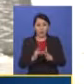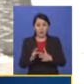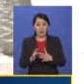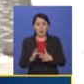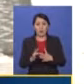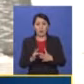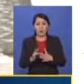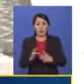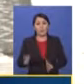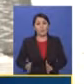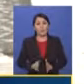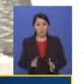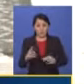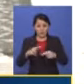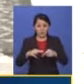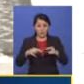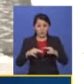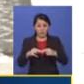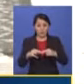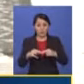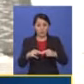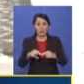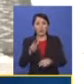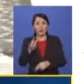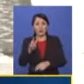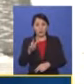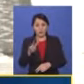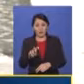үшін осы жол салынды. Жалпы көлемі